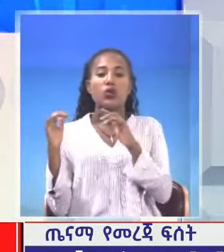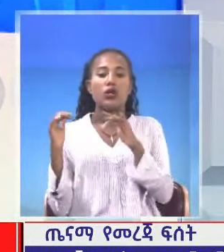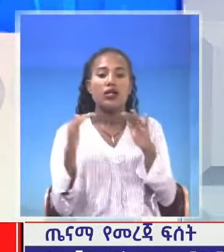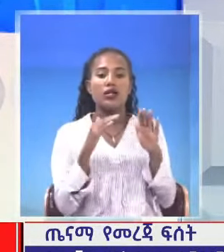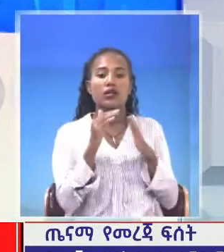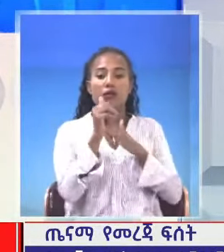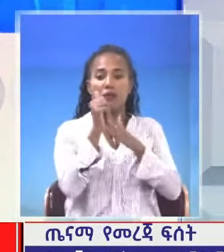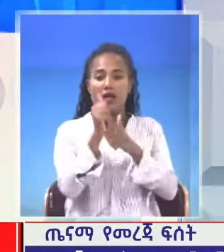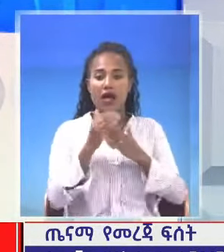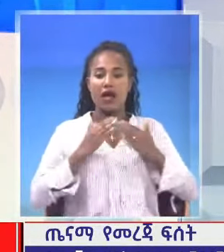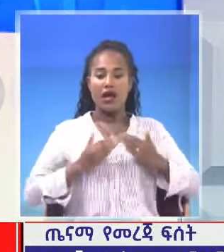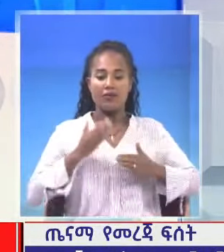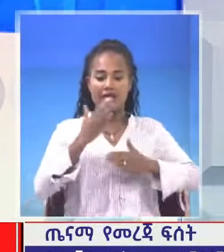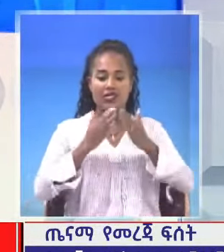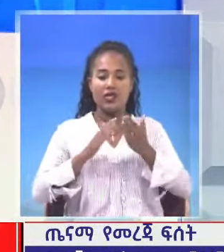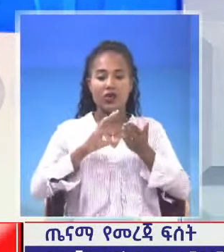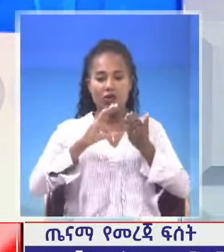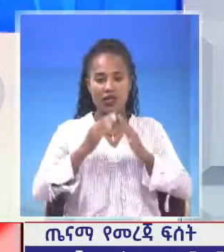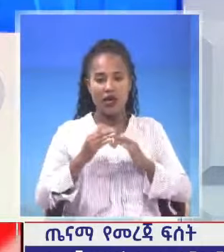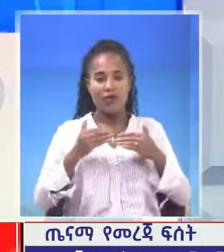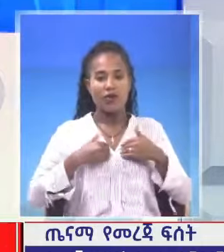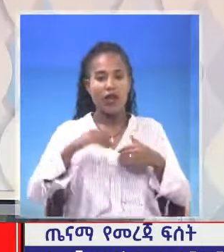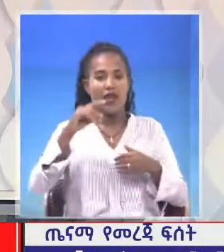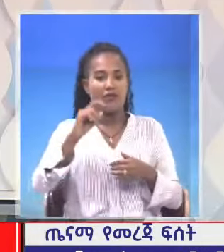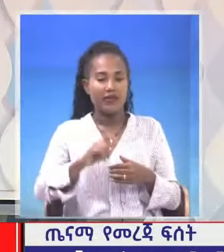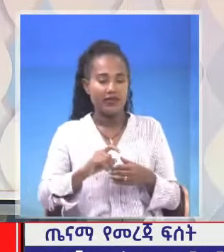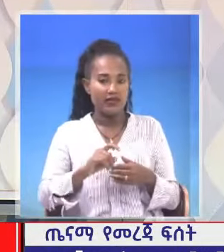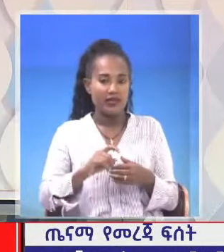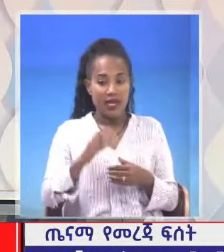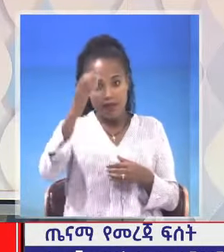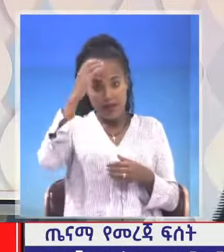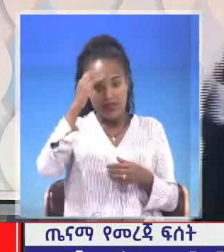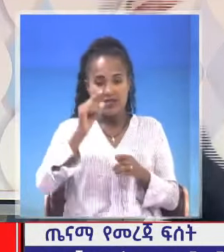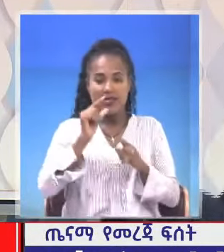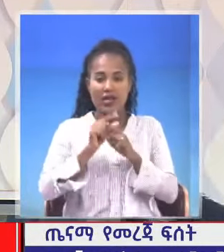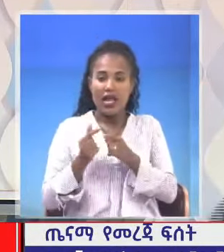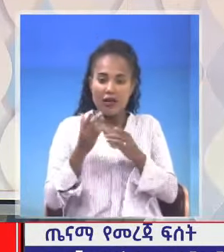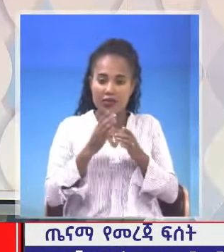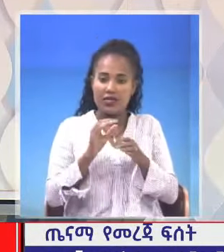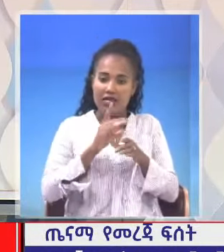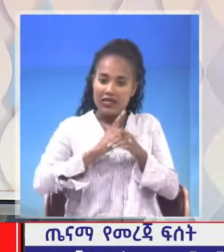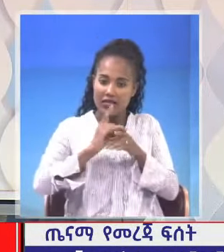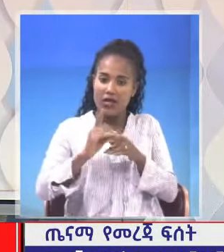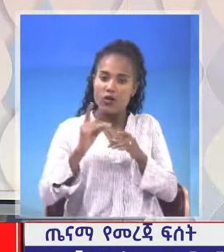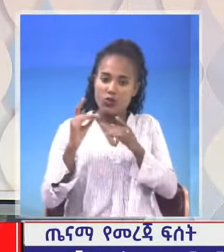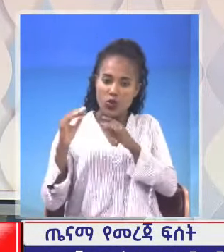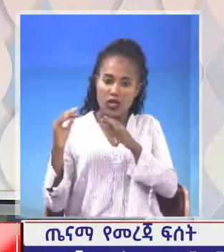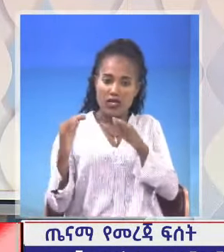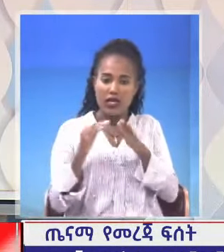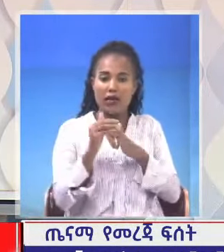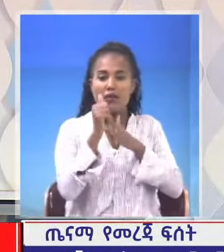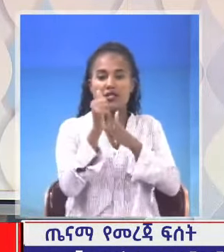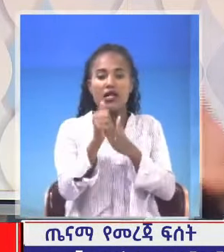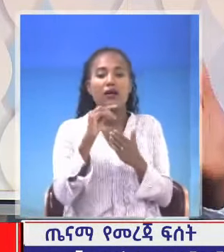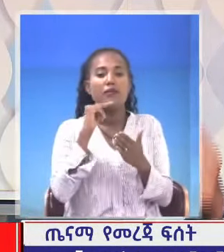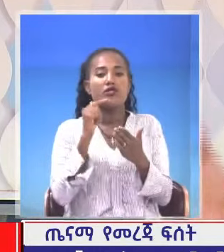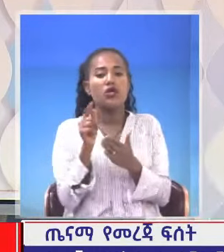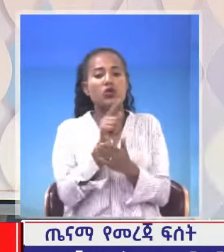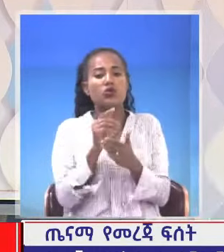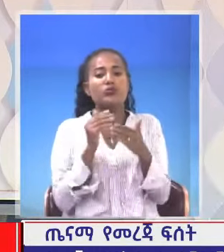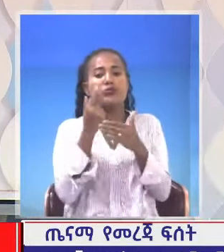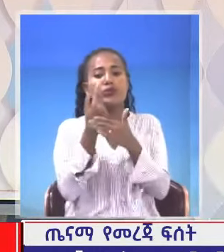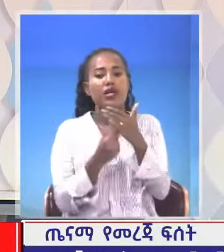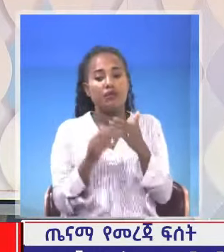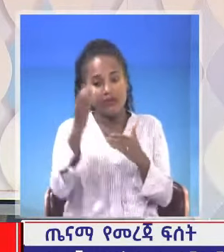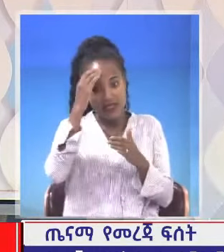አካል በተደራጀ መንገድ መኖር አለበት። የመንግስት ቃል አቀባዮች በቀጥታ ጦርነቱ ቦታ ካሉ የጦር መሪዎች መረጃ ለነሱ ብቻ ለመንግስት